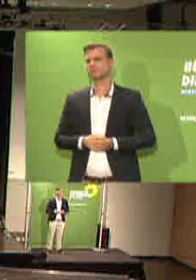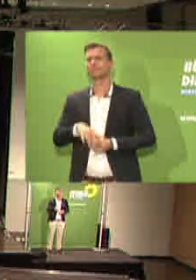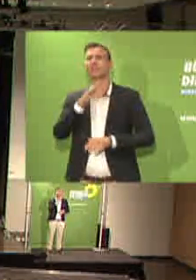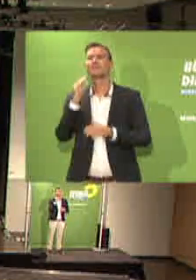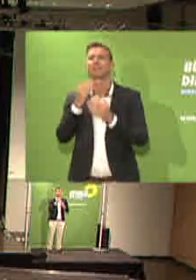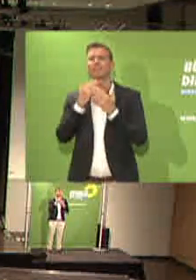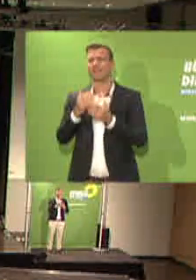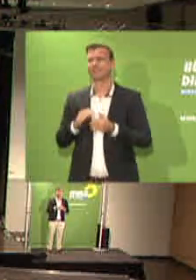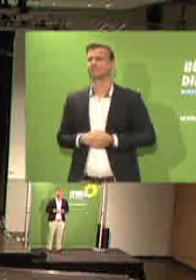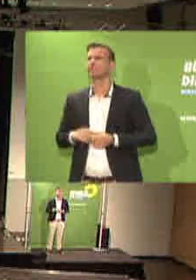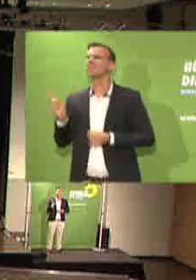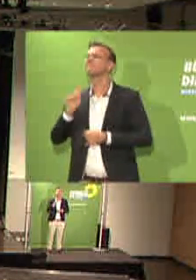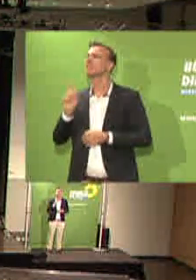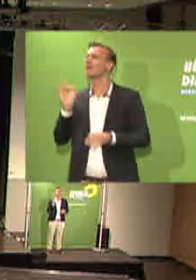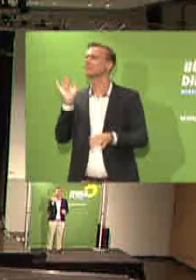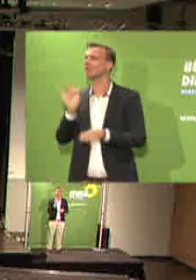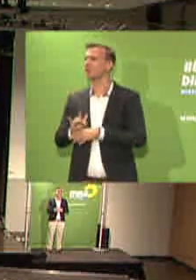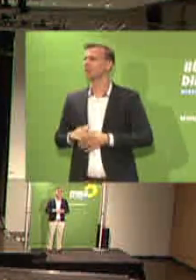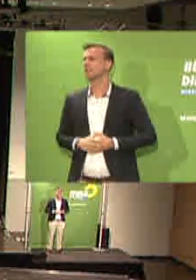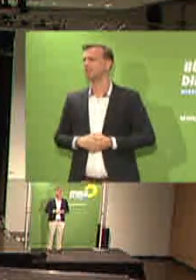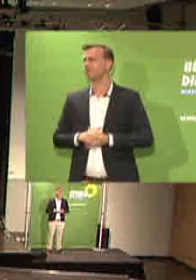Vielen Dank. Wer stimmt dagegen?